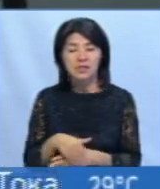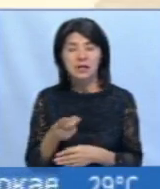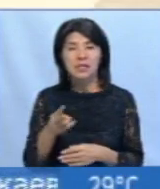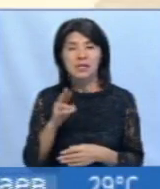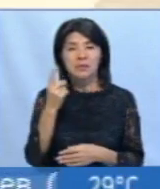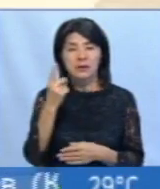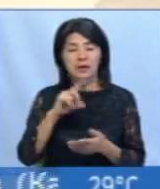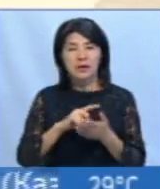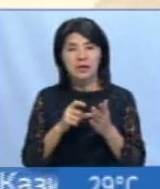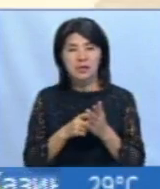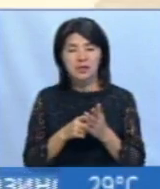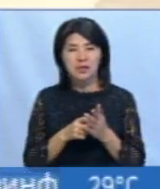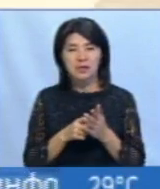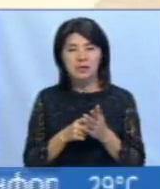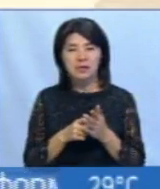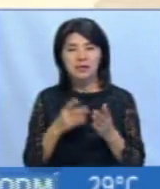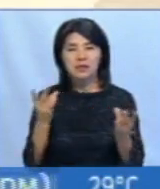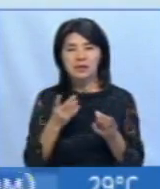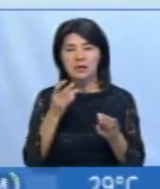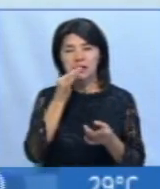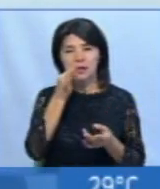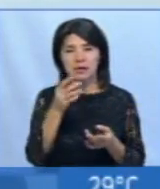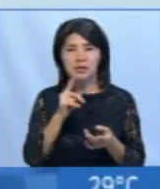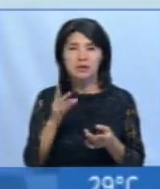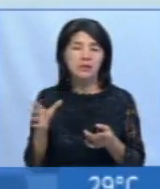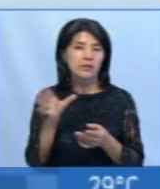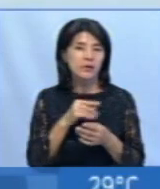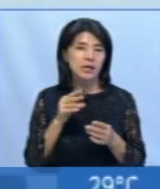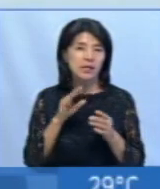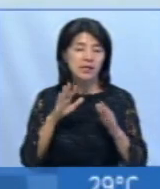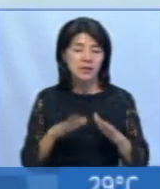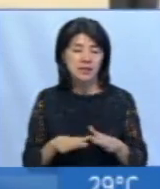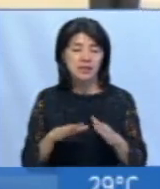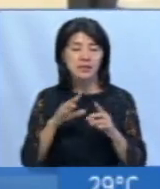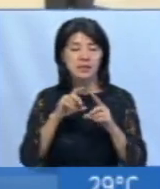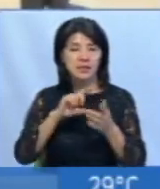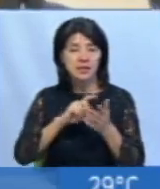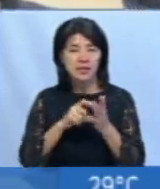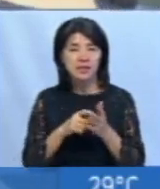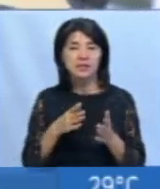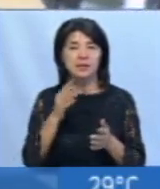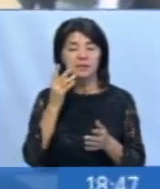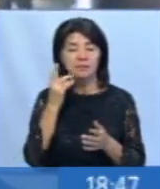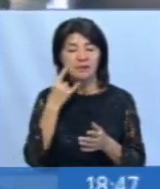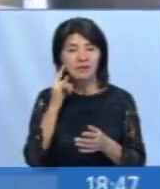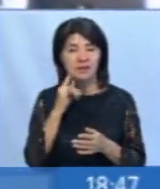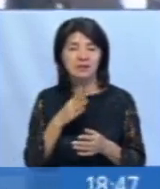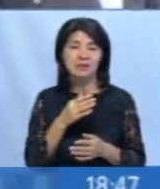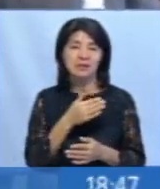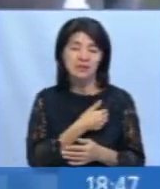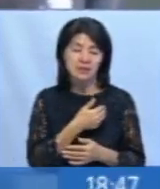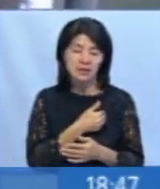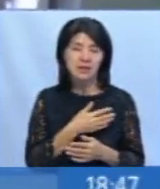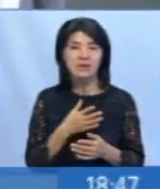первоклассников неоспорима. Надо сказать, что большая часть учащихся начальных классов школ Павлодара изъявили желание учиться именно в обычном